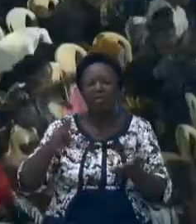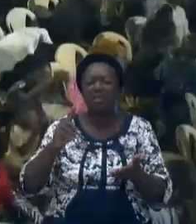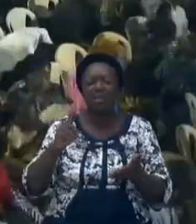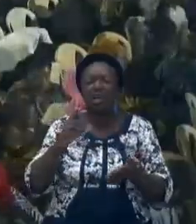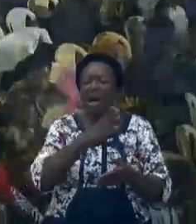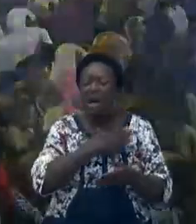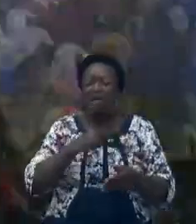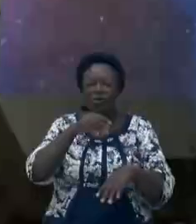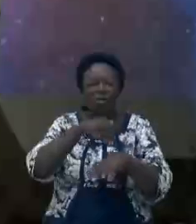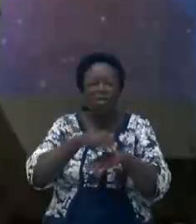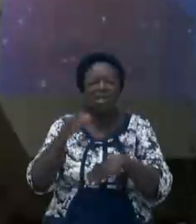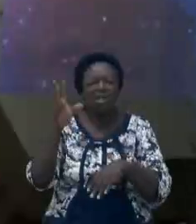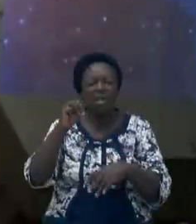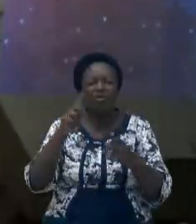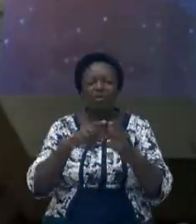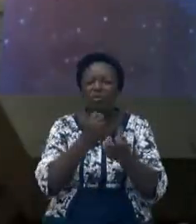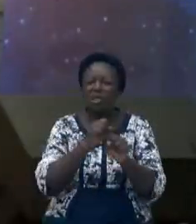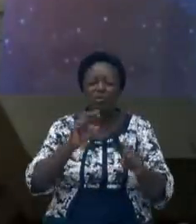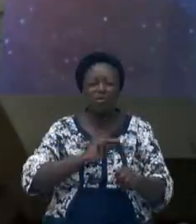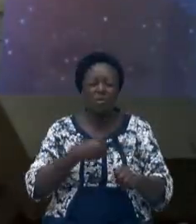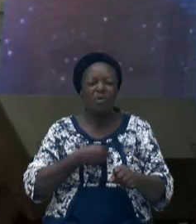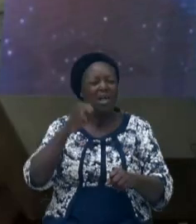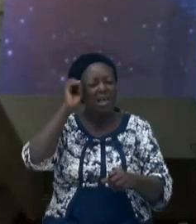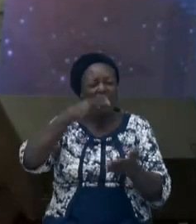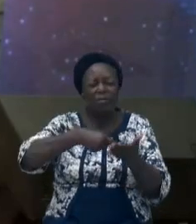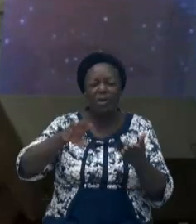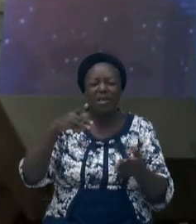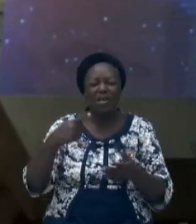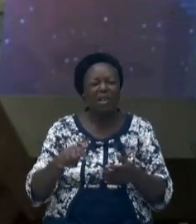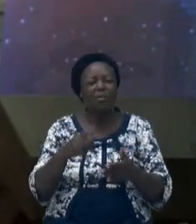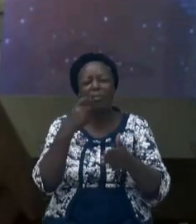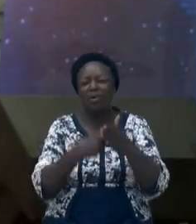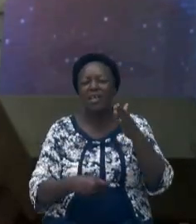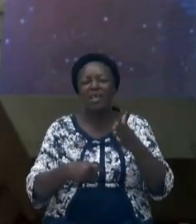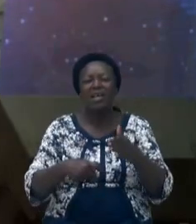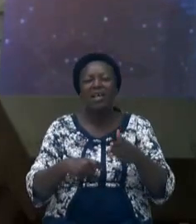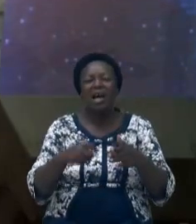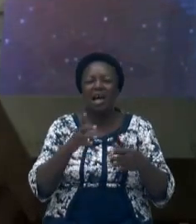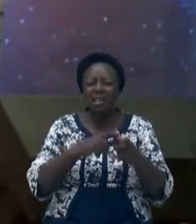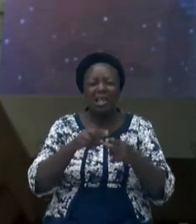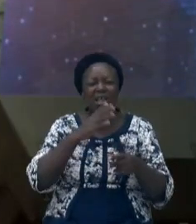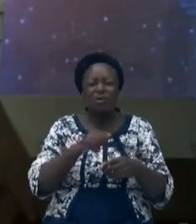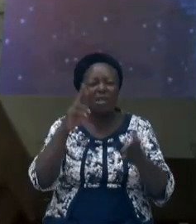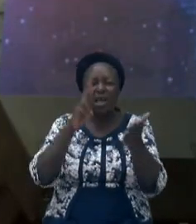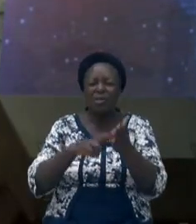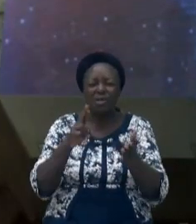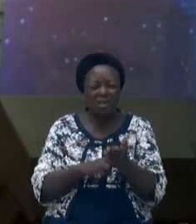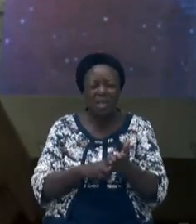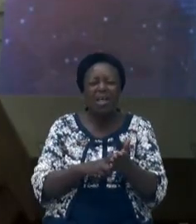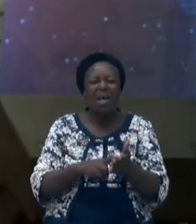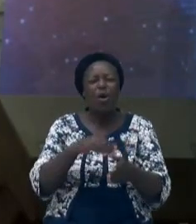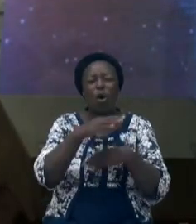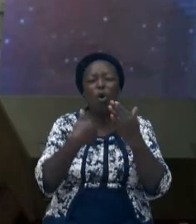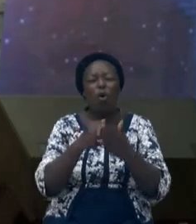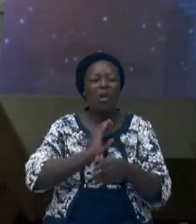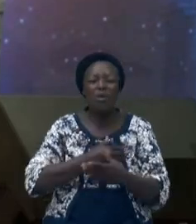te remercions entreprise est revenu et il a envoyé pour nous sauver et la paix le prix